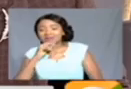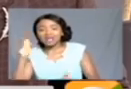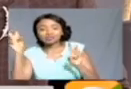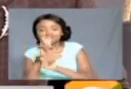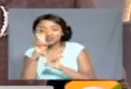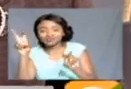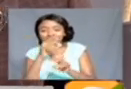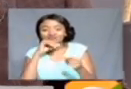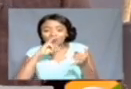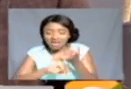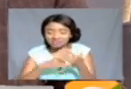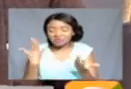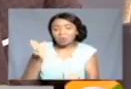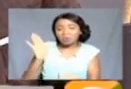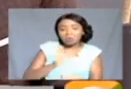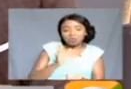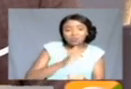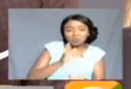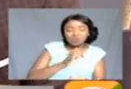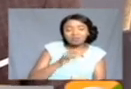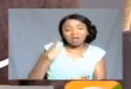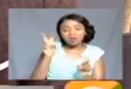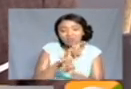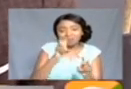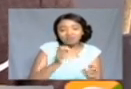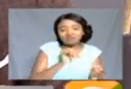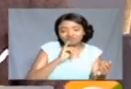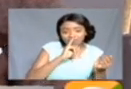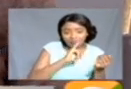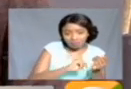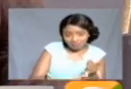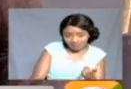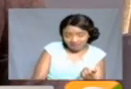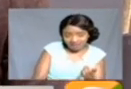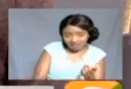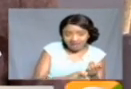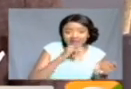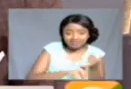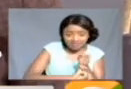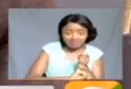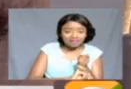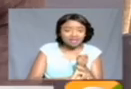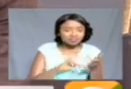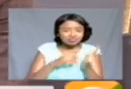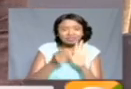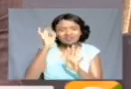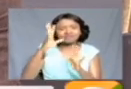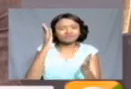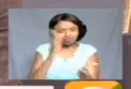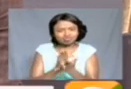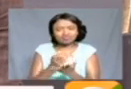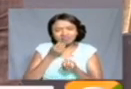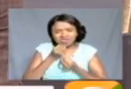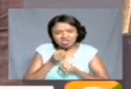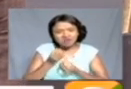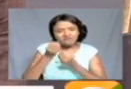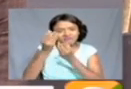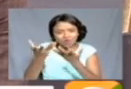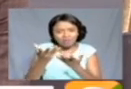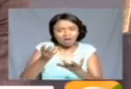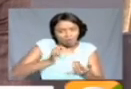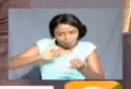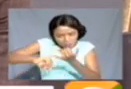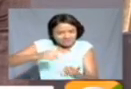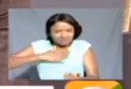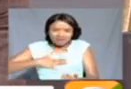anatafutwa. Lakini anasema shida ni kwamba unapokuwa muwazi kumwambia ule mwenzako kwamba huyu ni mkala, ametuma ujumbe tu hivi na hivi na